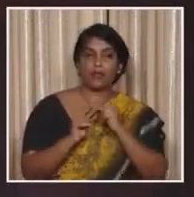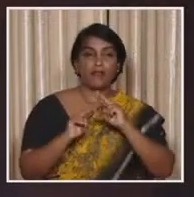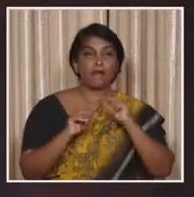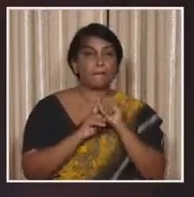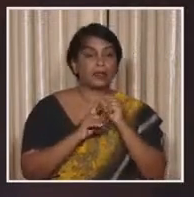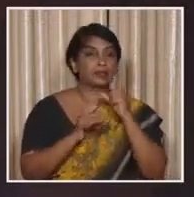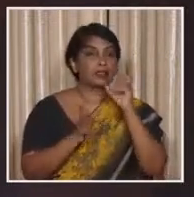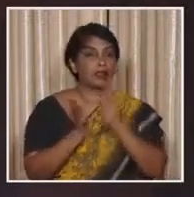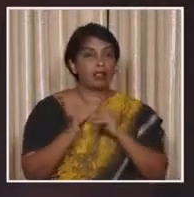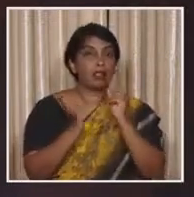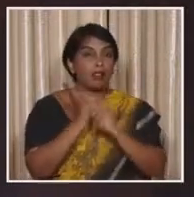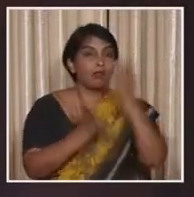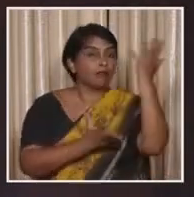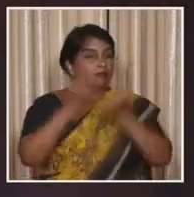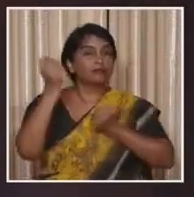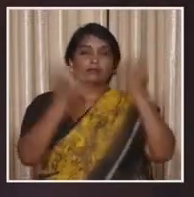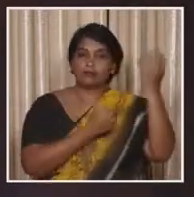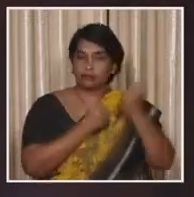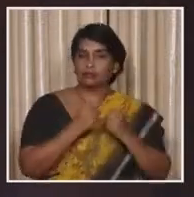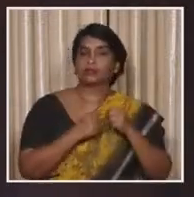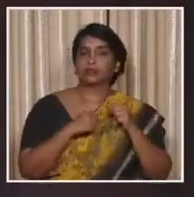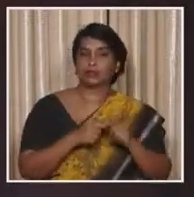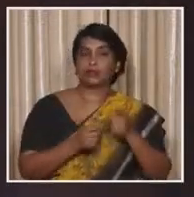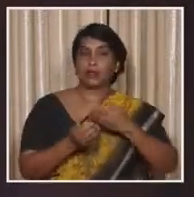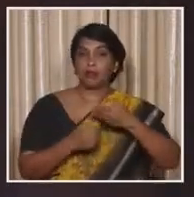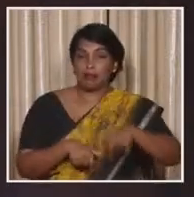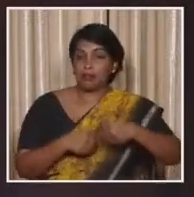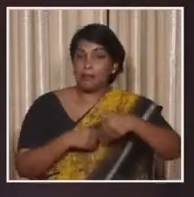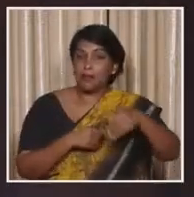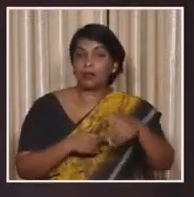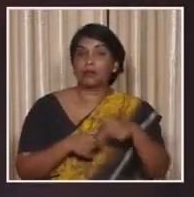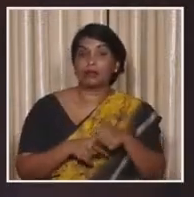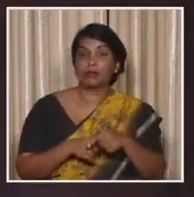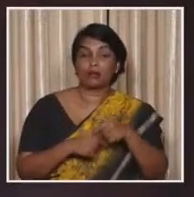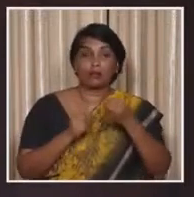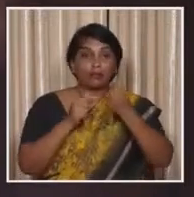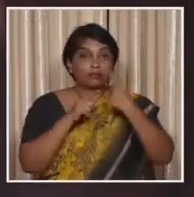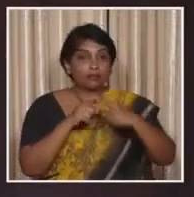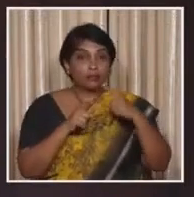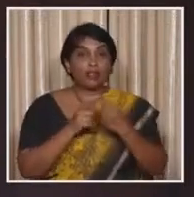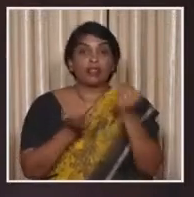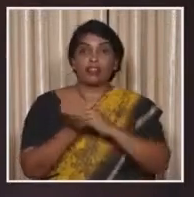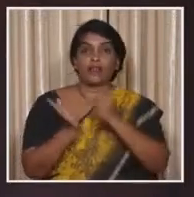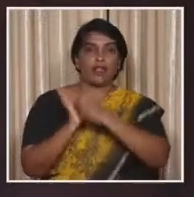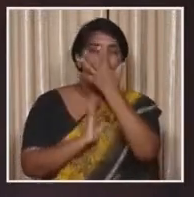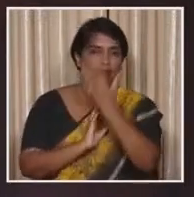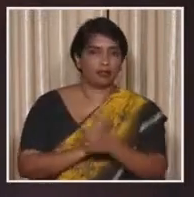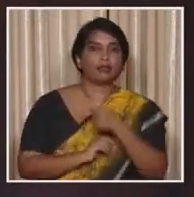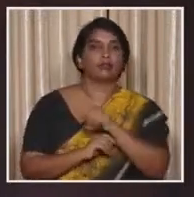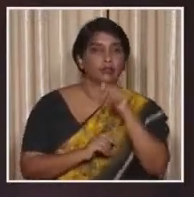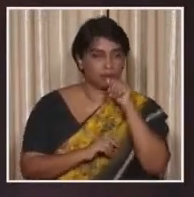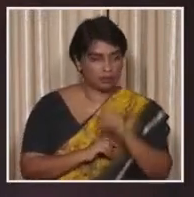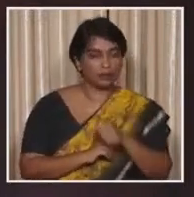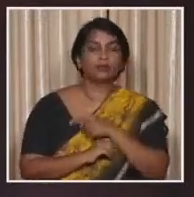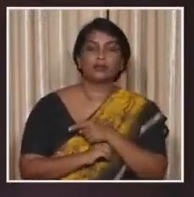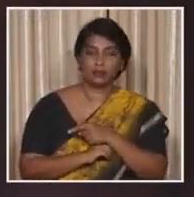ක්ලබ් එකට ණය ගන්න තියෙන හැම තැනකින්ම දැන් මැච් එක ගහන්න හදන්නේ මේ වාරික ගෙවන්න තව ණය අරගෙන. දැන් අත්